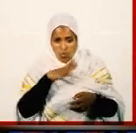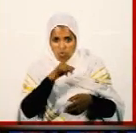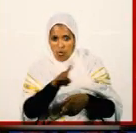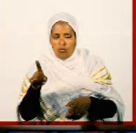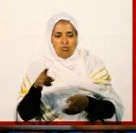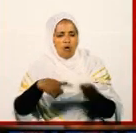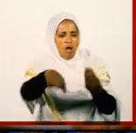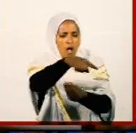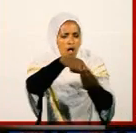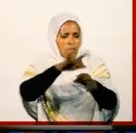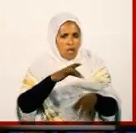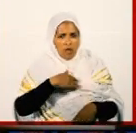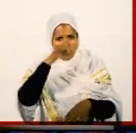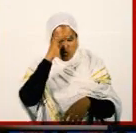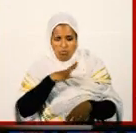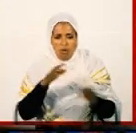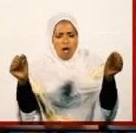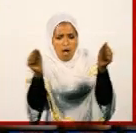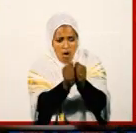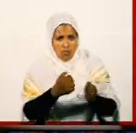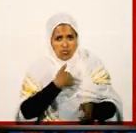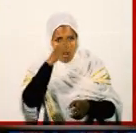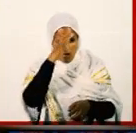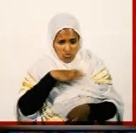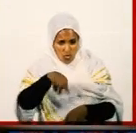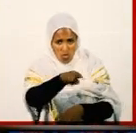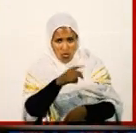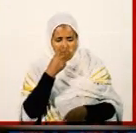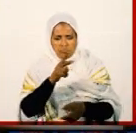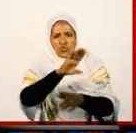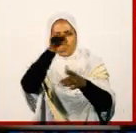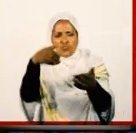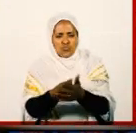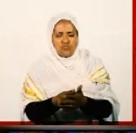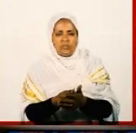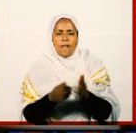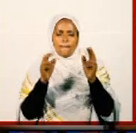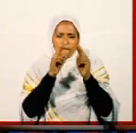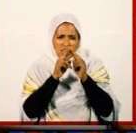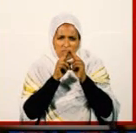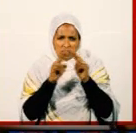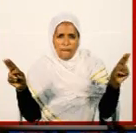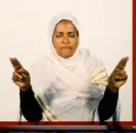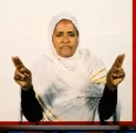ደግሞ በአካባቢ ያሉ ወይም ደግሞ አብረውን ያሉ ምዕመናን ደግሞ በጣም